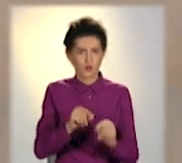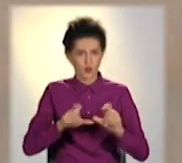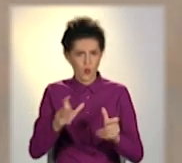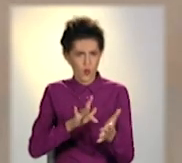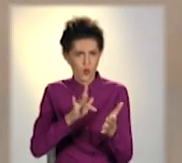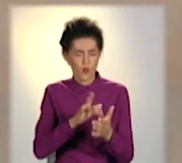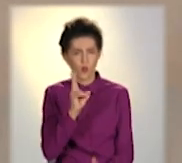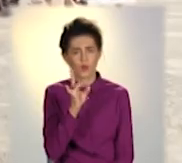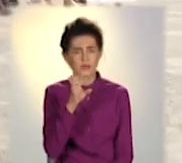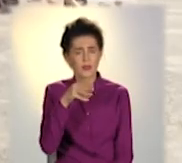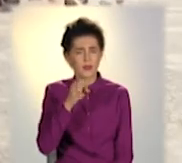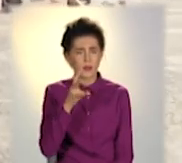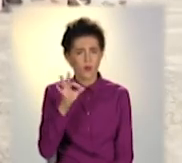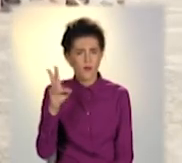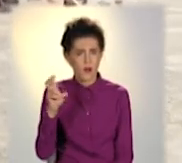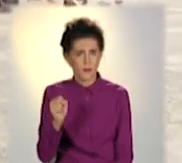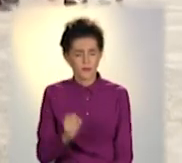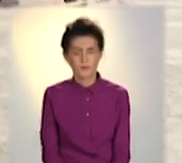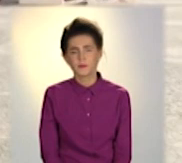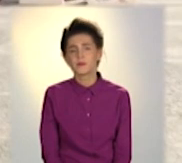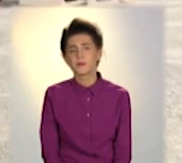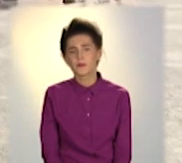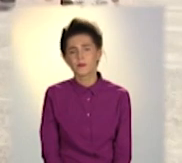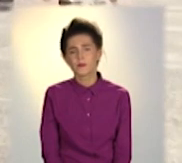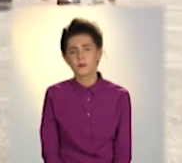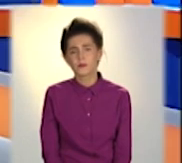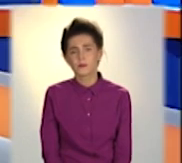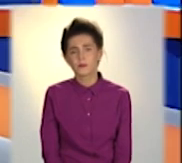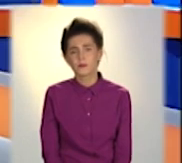Костянтинівки. Ганна Чула, телеканал «Донбас».